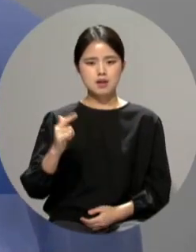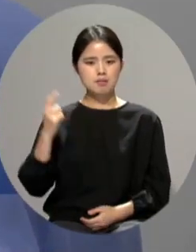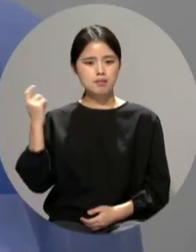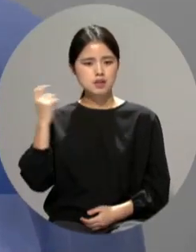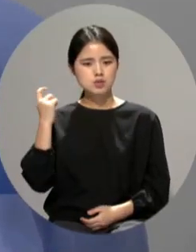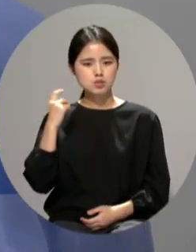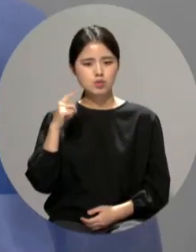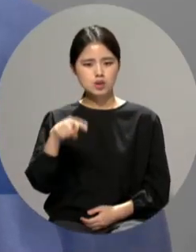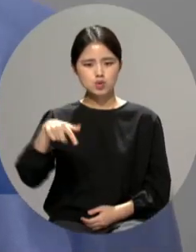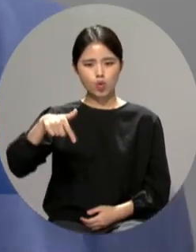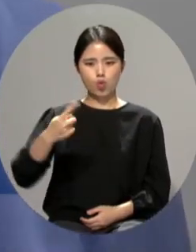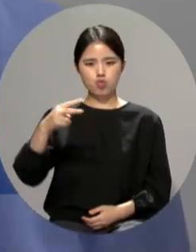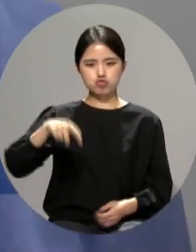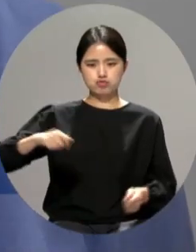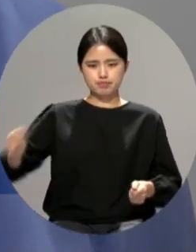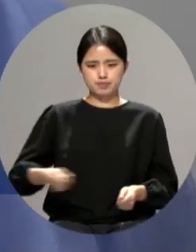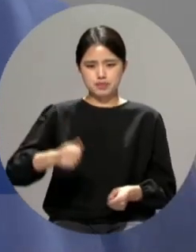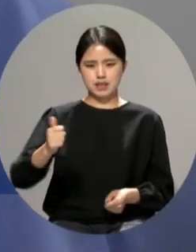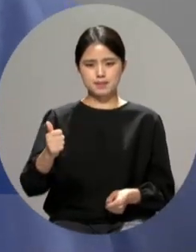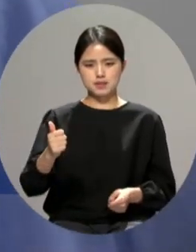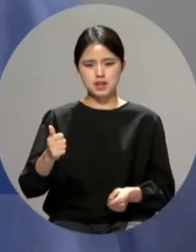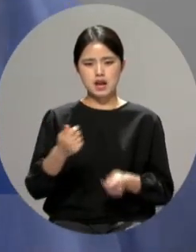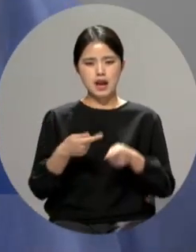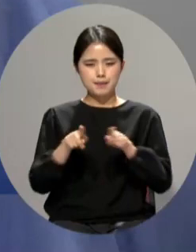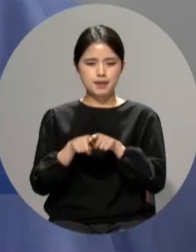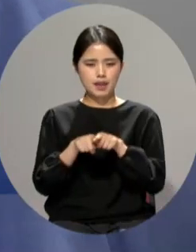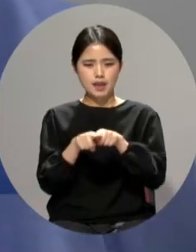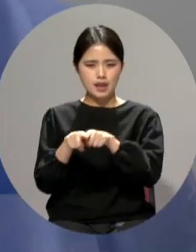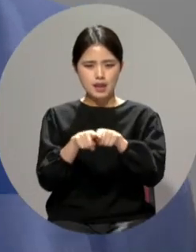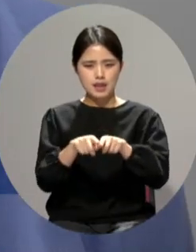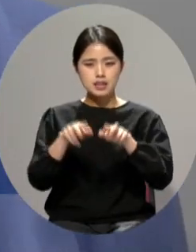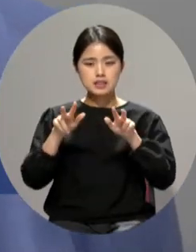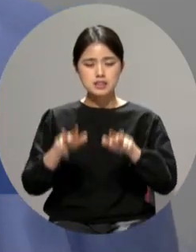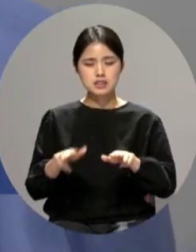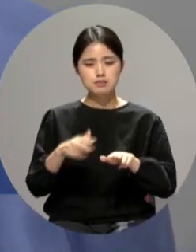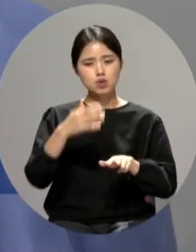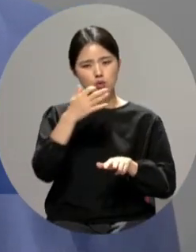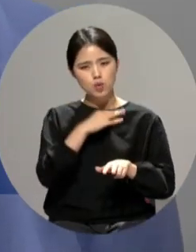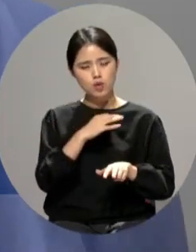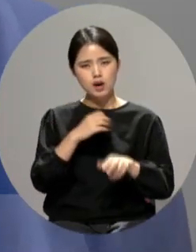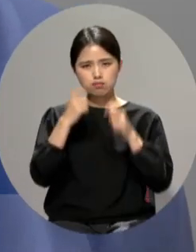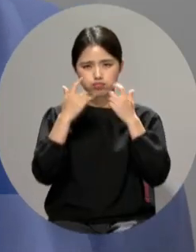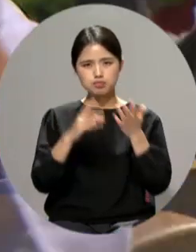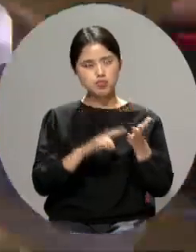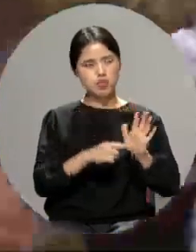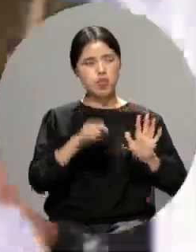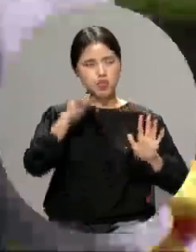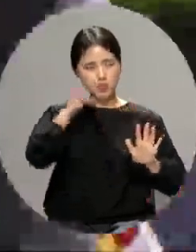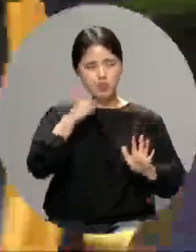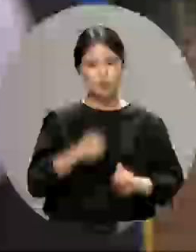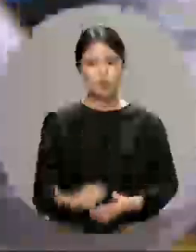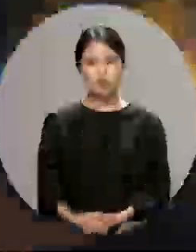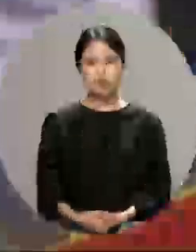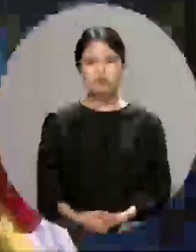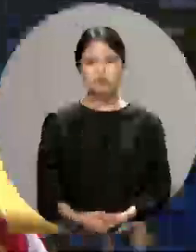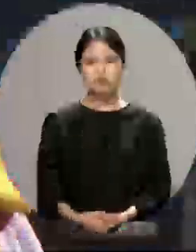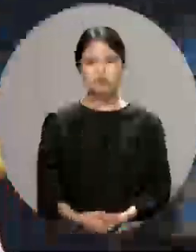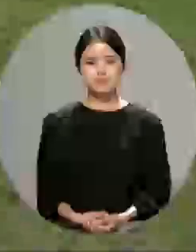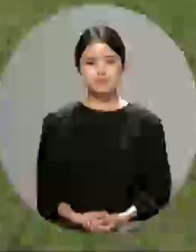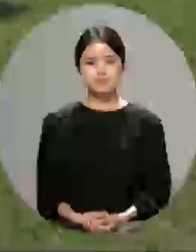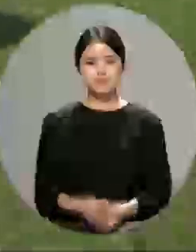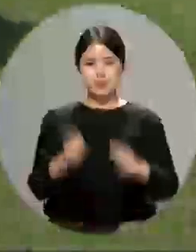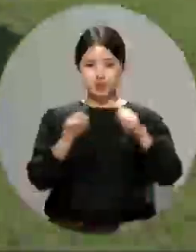똑 뛰어낼 수는 없죠. 지금 당장은 그 효과가 어떻다라고 말하기는 어렵고. 대장정을